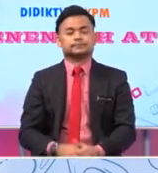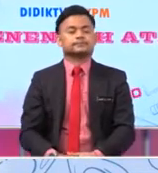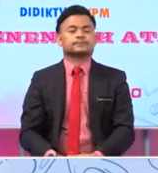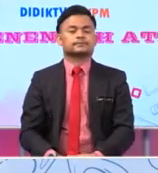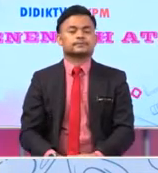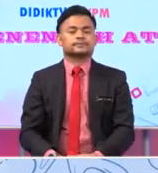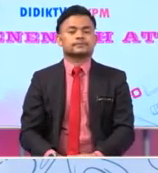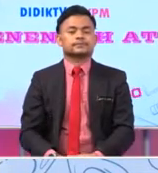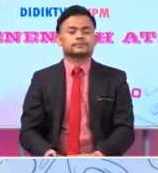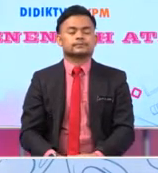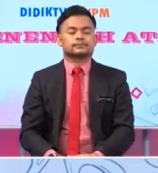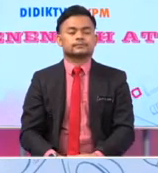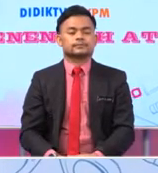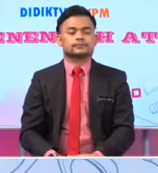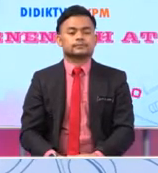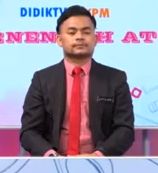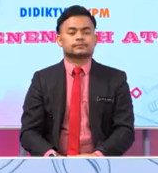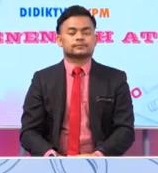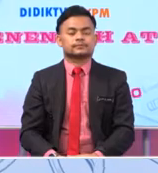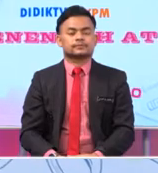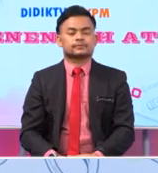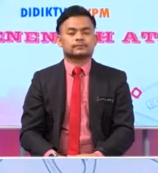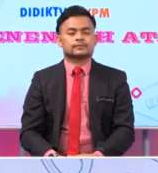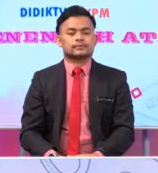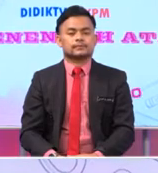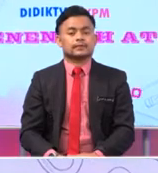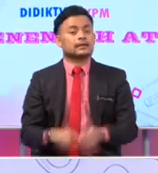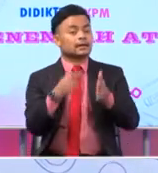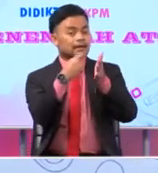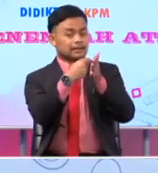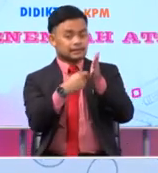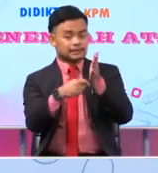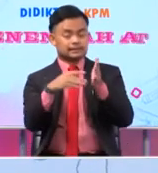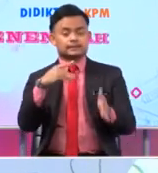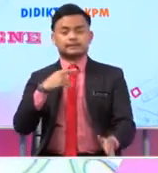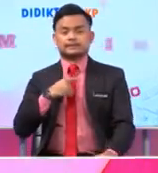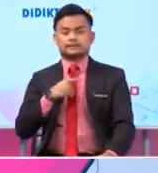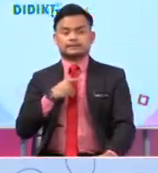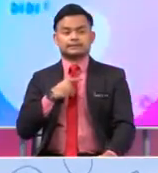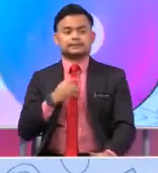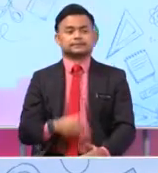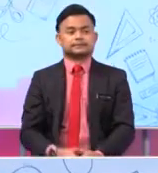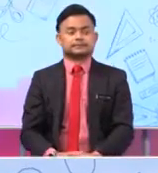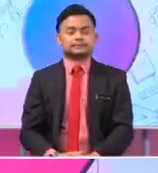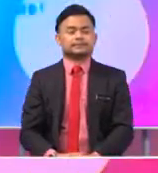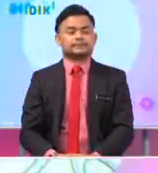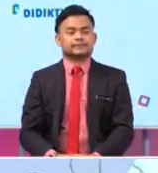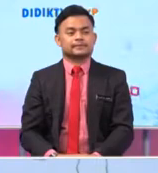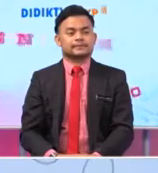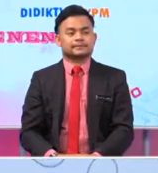yang kedua kalau melacak kena Age kena ada harga diri ya betul kita tinggal ada tak jauh